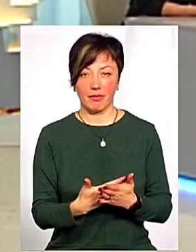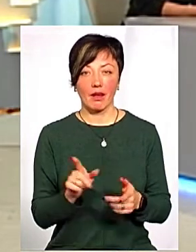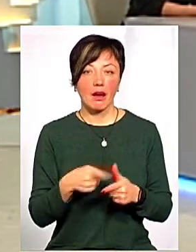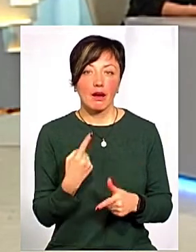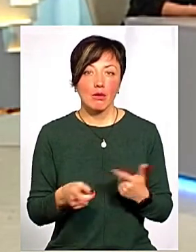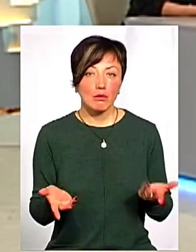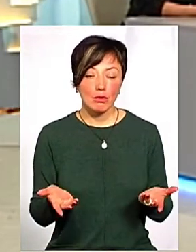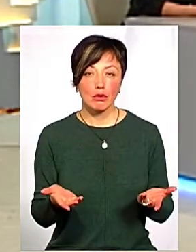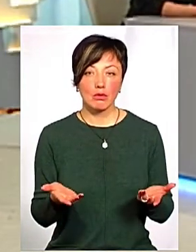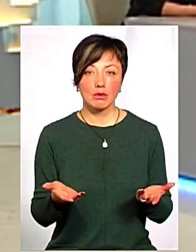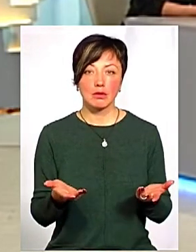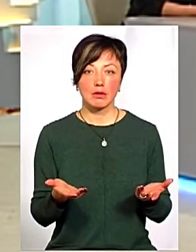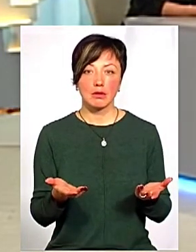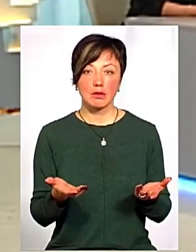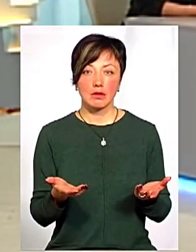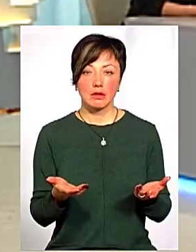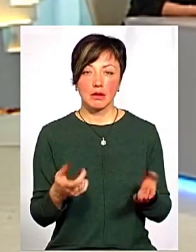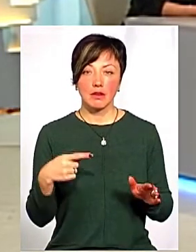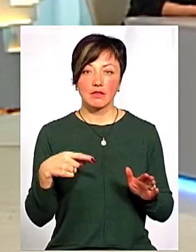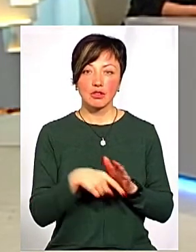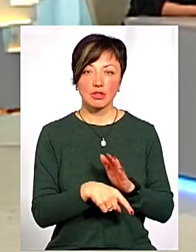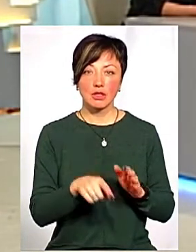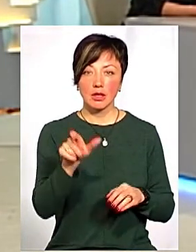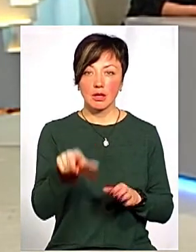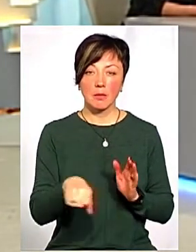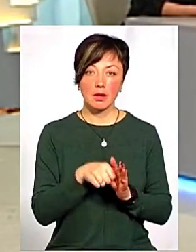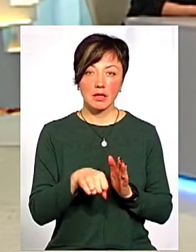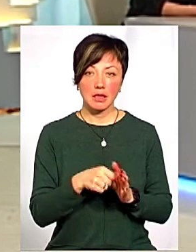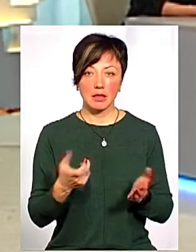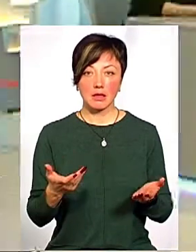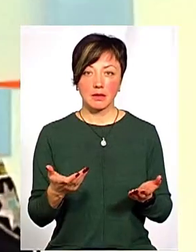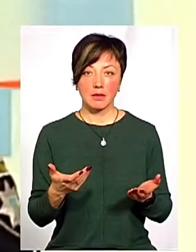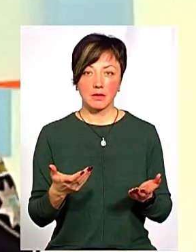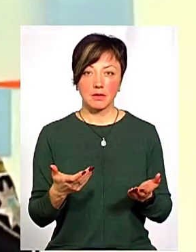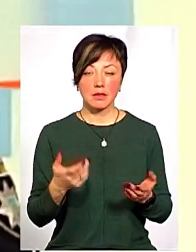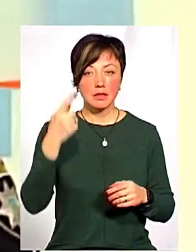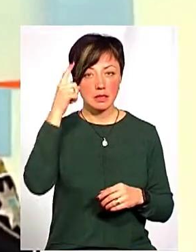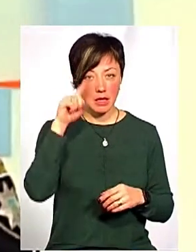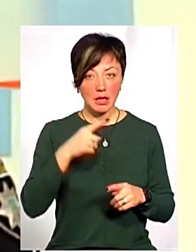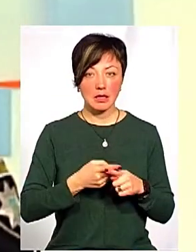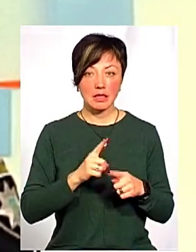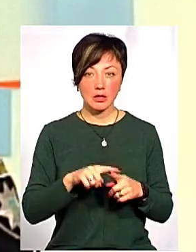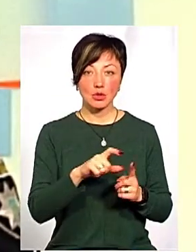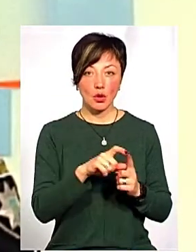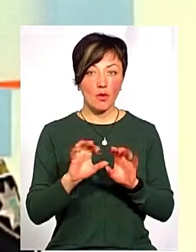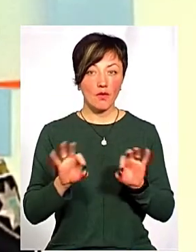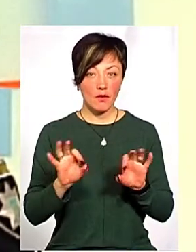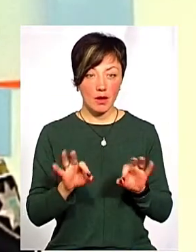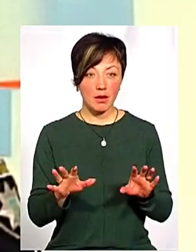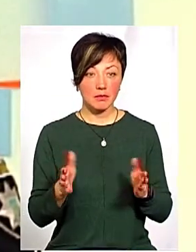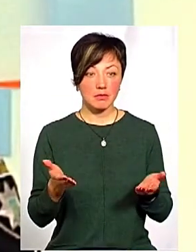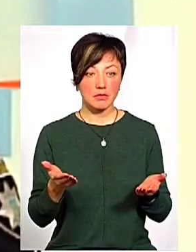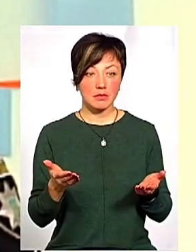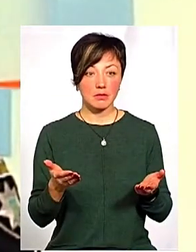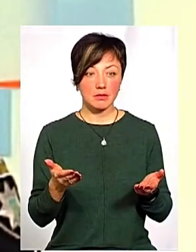або втіче викрадач, якийсь бандит. І знаєте, і ці слова, ну,